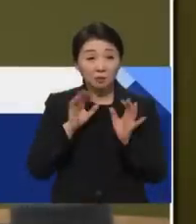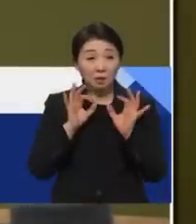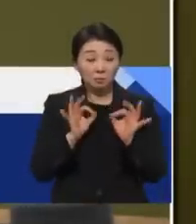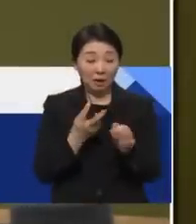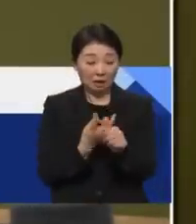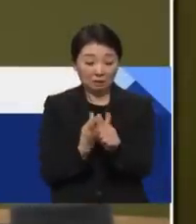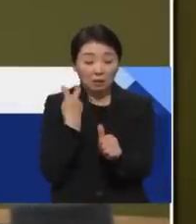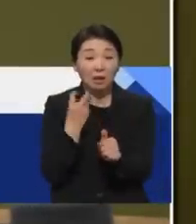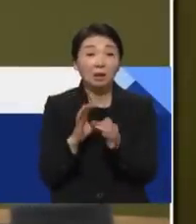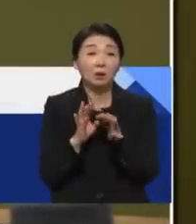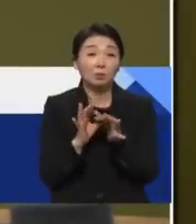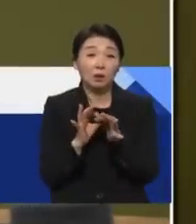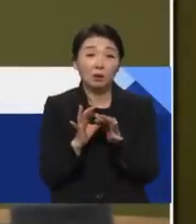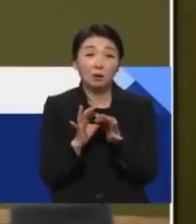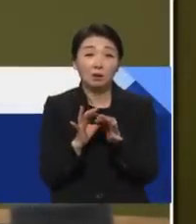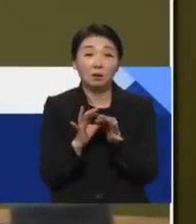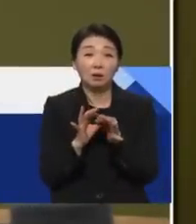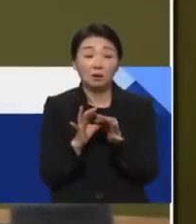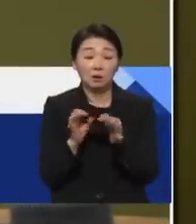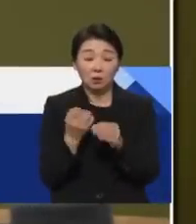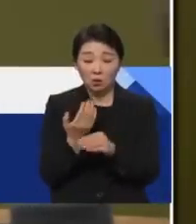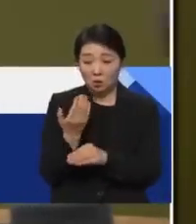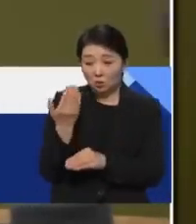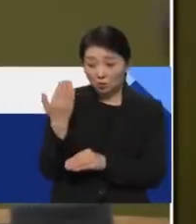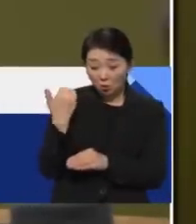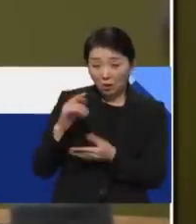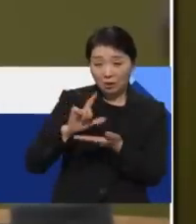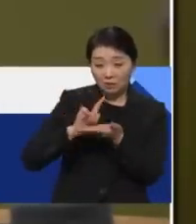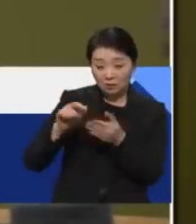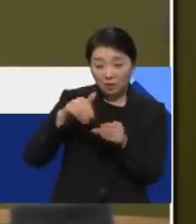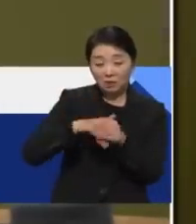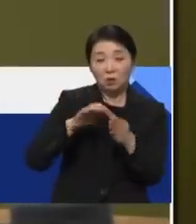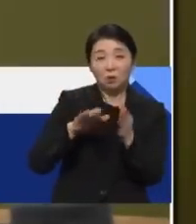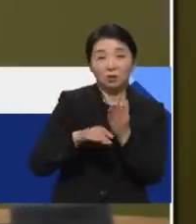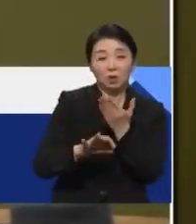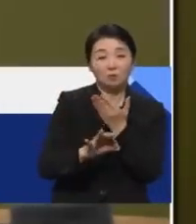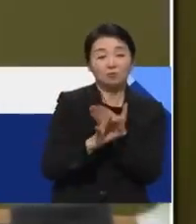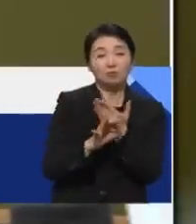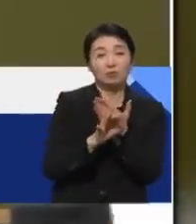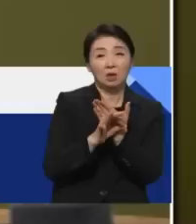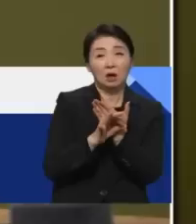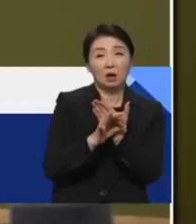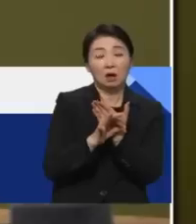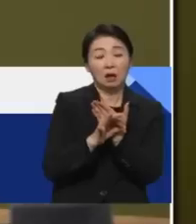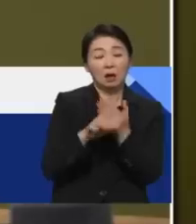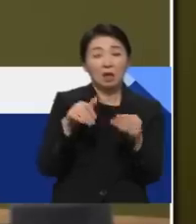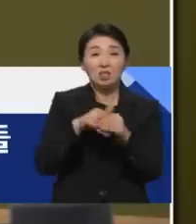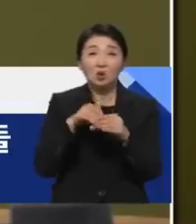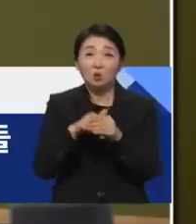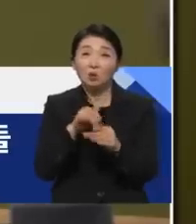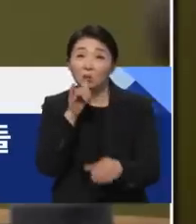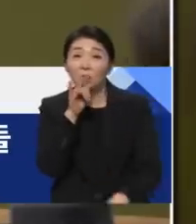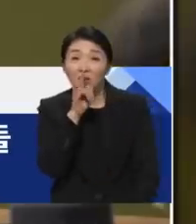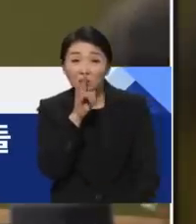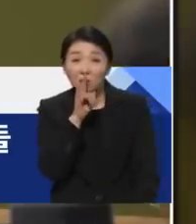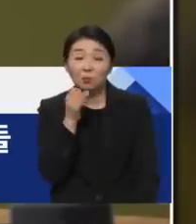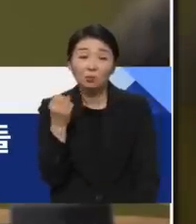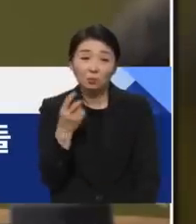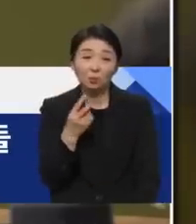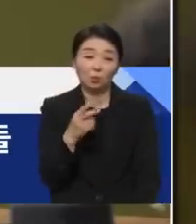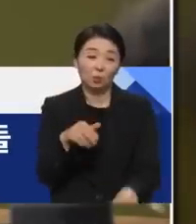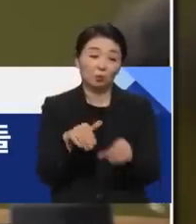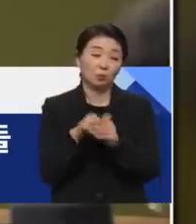탄핵 국면, 그다음에 예. 지난 총선 지방선거 지나면서 부정선거를 지금도 주장하시는 분들, 예. 그리고 실제로